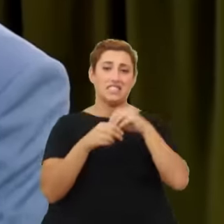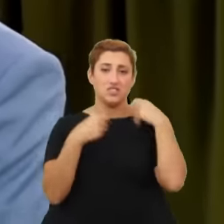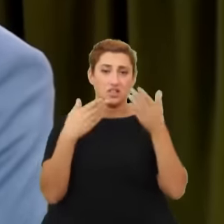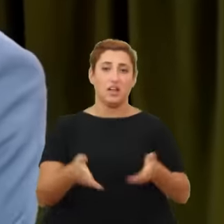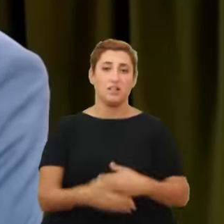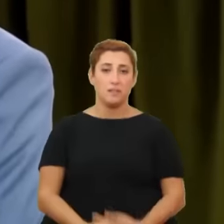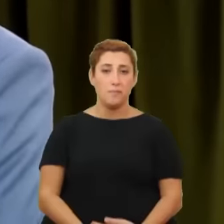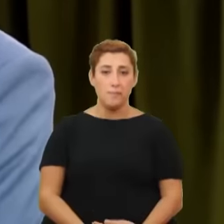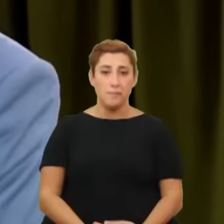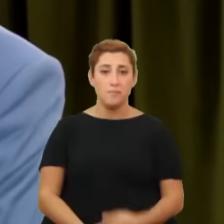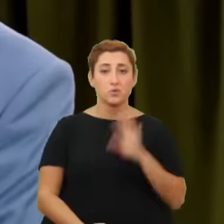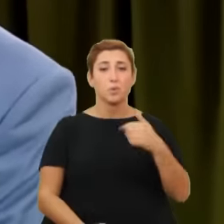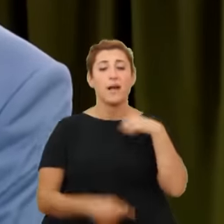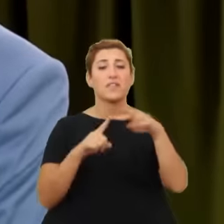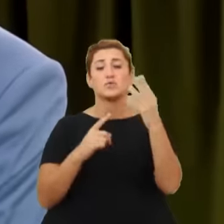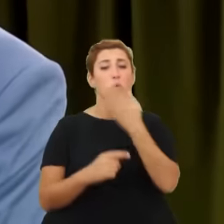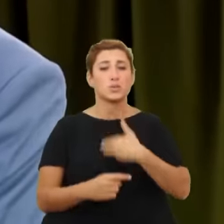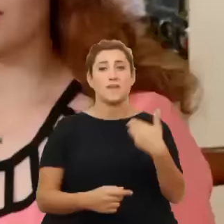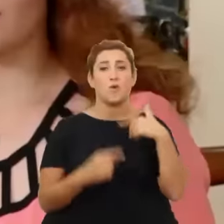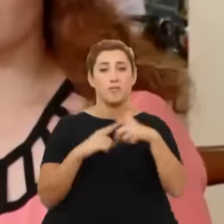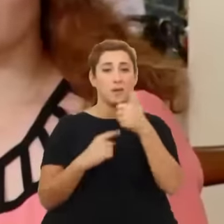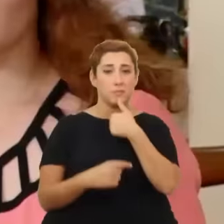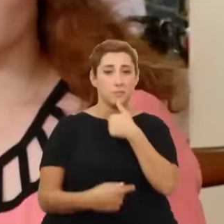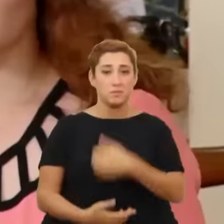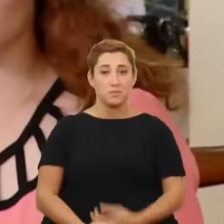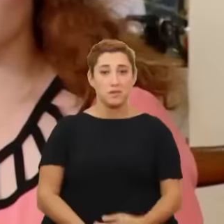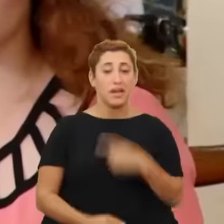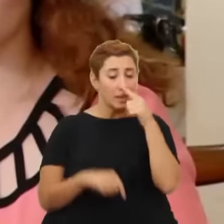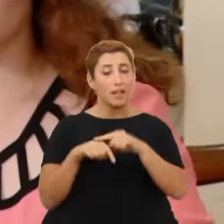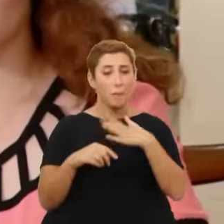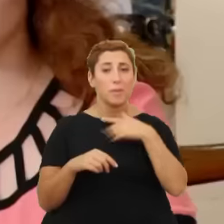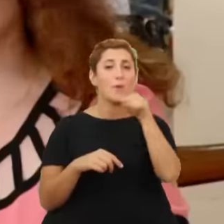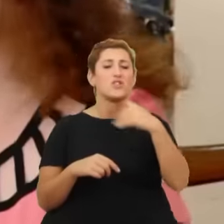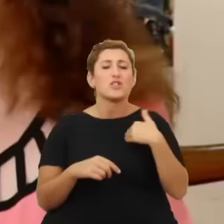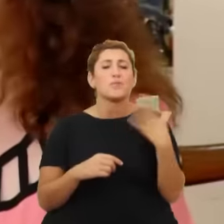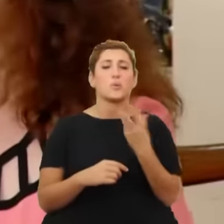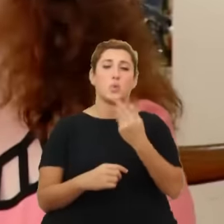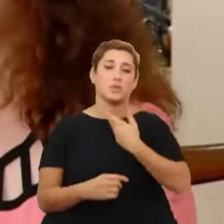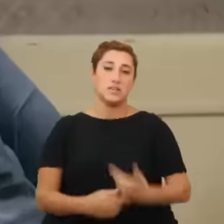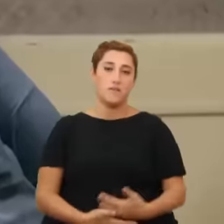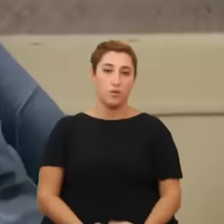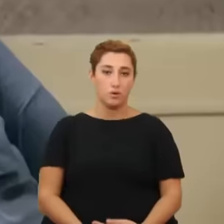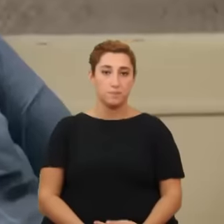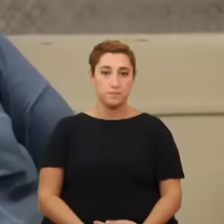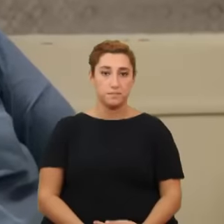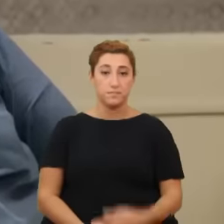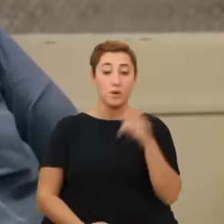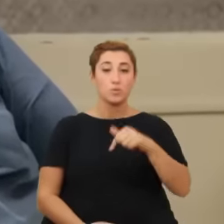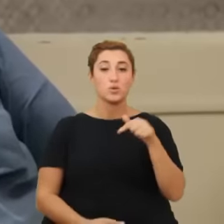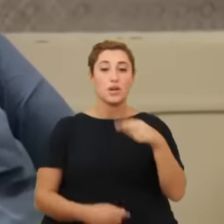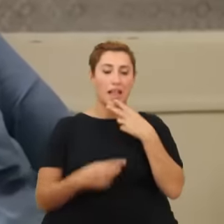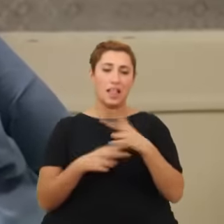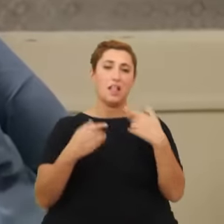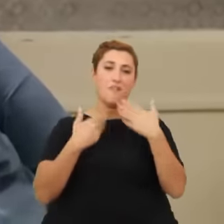geldik. Çünkü ben Nazlı'yı çok seviyorum Fehmi baba. İnan bana, ben onu canımdan çok seviyorum. Ve bunu sana